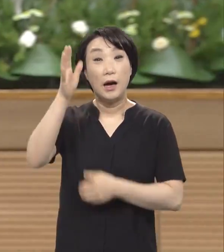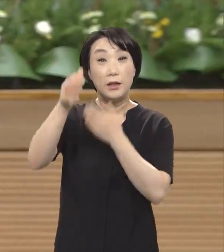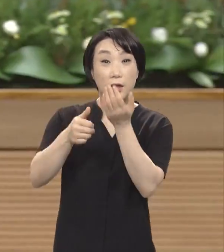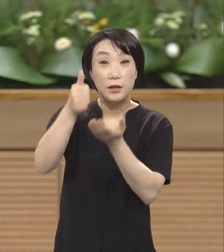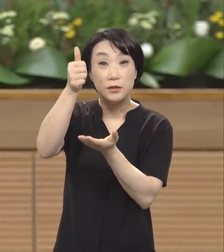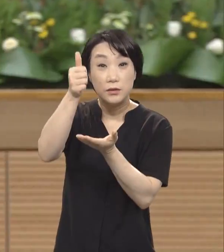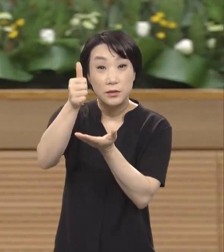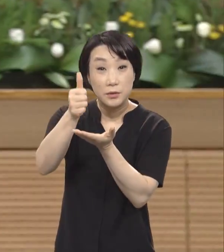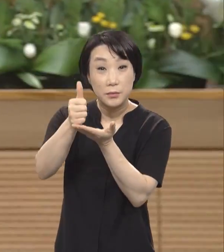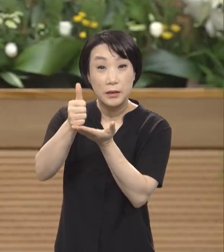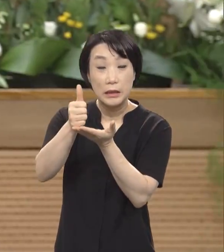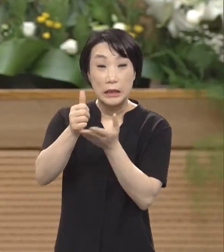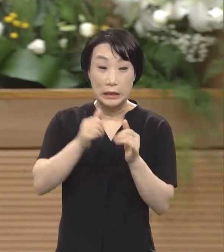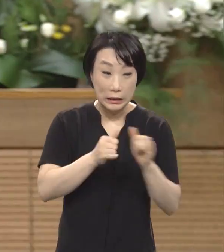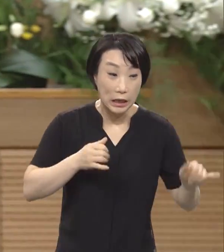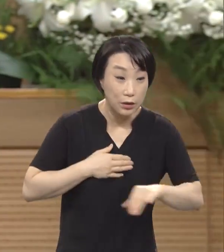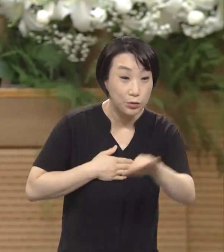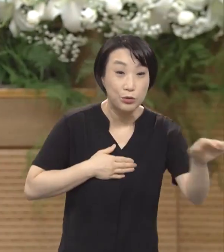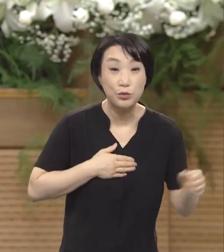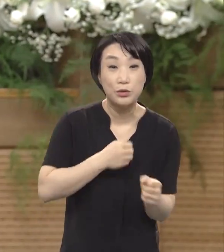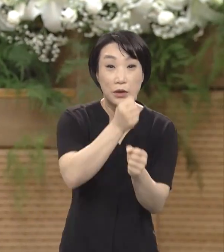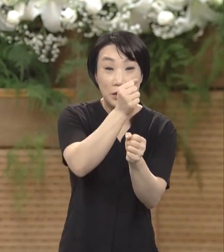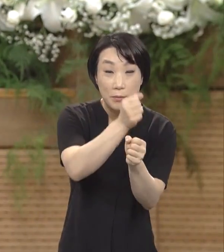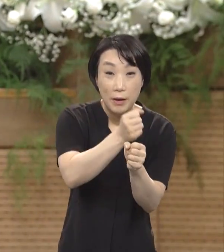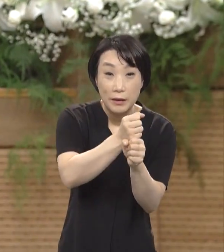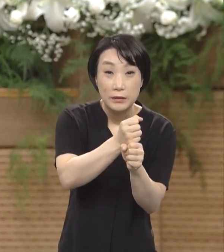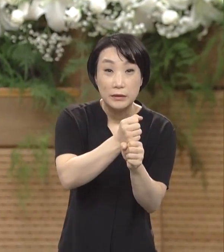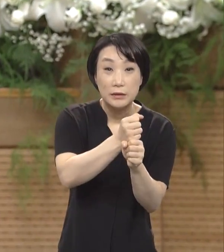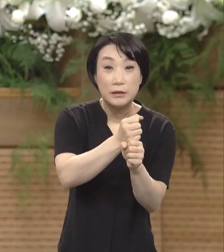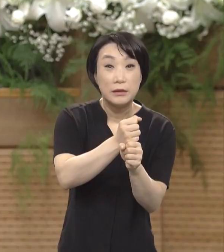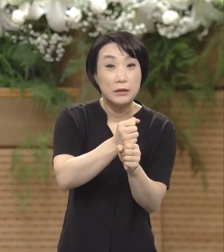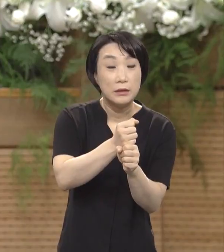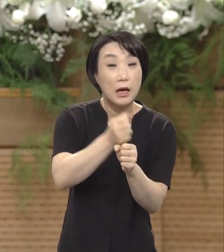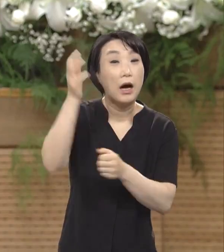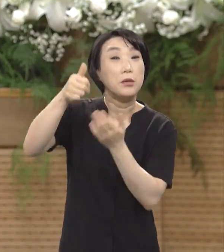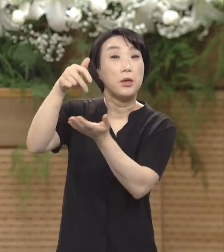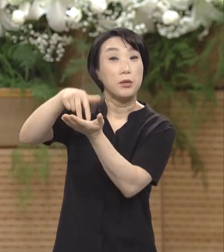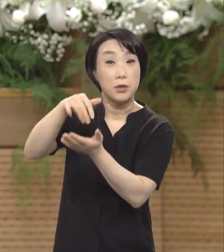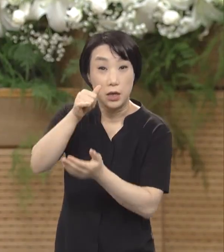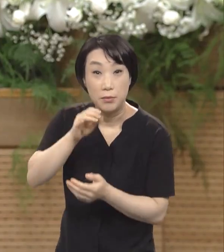하나님이 인간을 만든 사정,